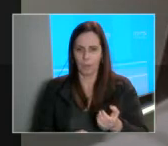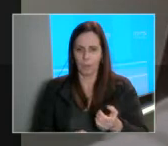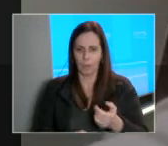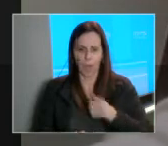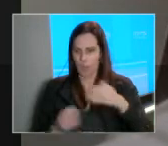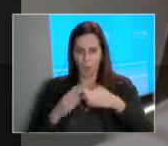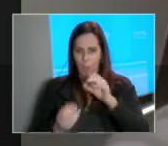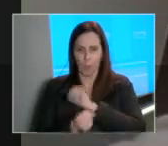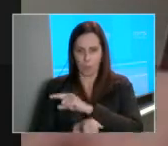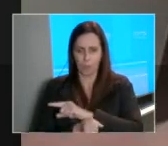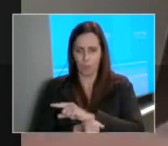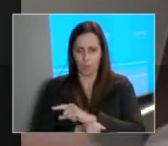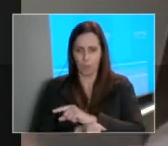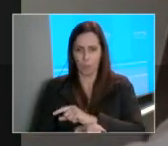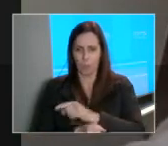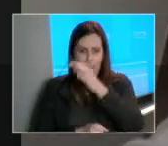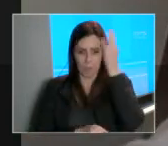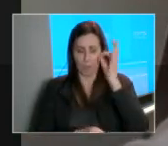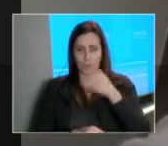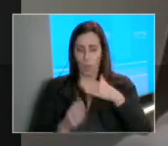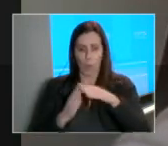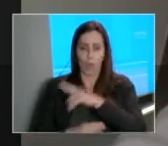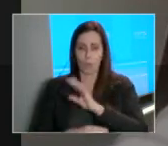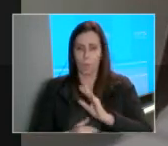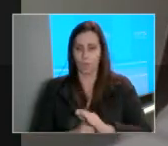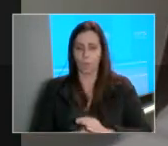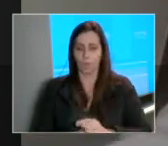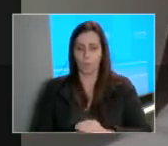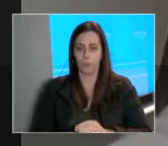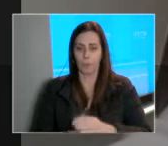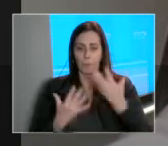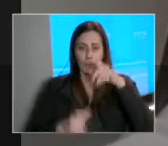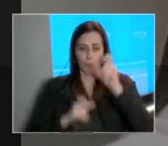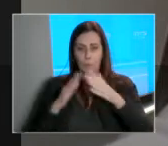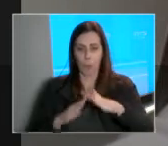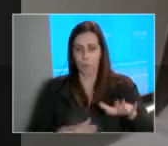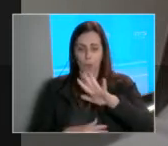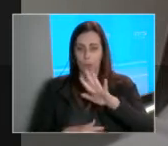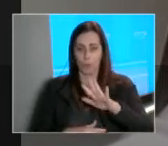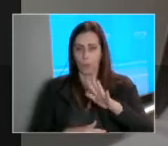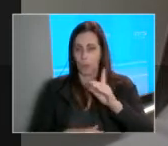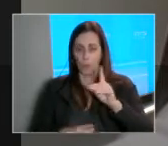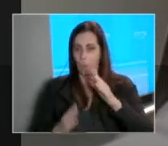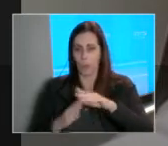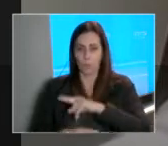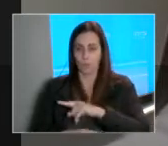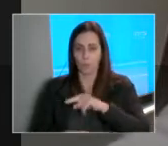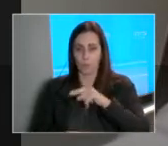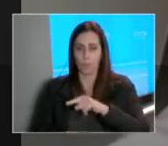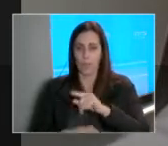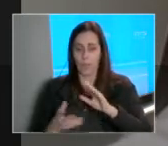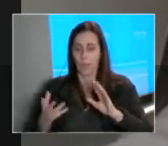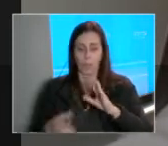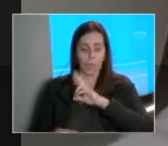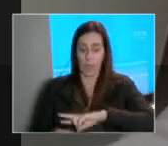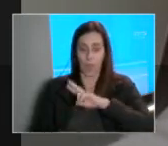פיזית אני לא גרה בגיהנום הזה, למזלי הטוב. מספר תושבים בשכונה לא גרים במקום הזה. זה גיהנום